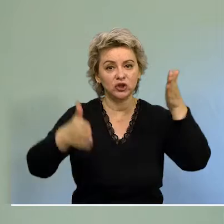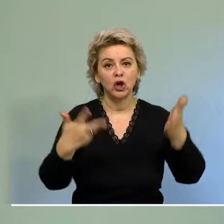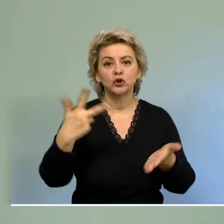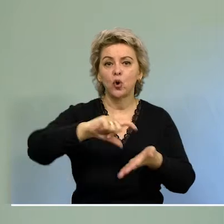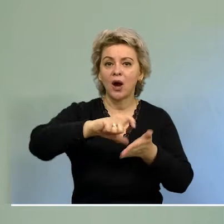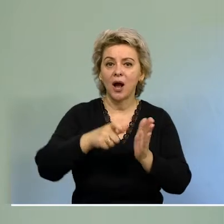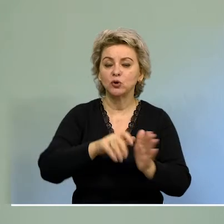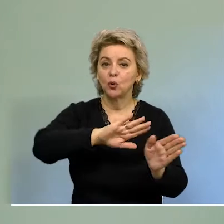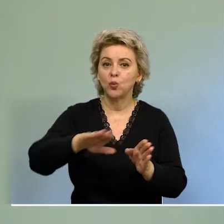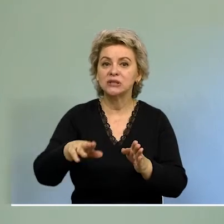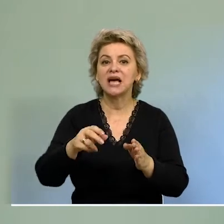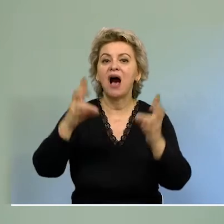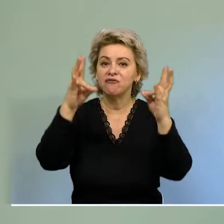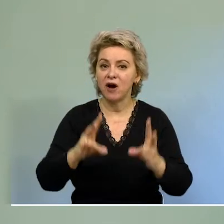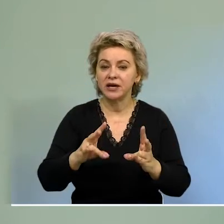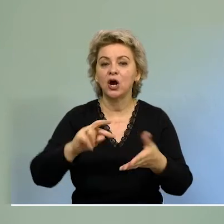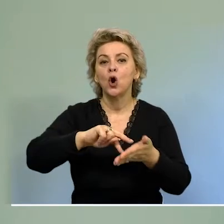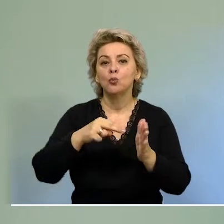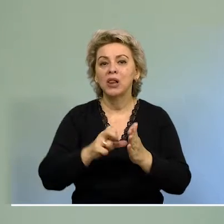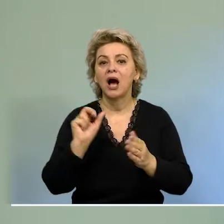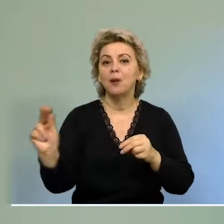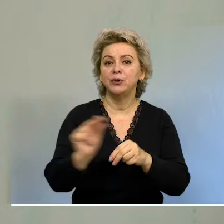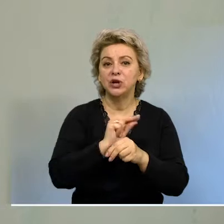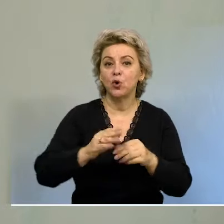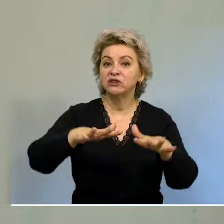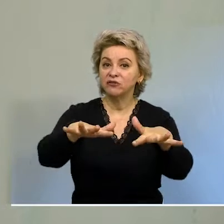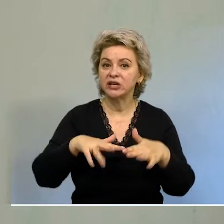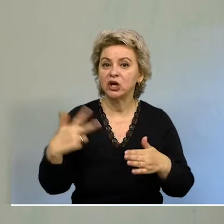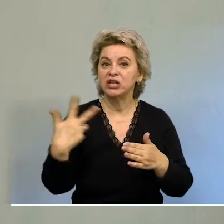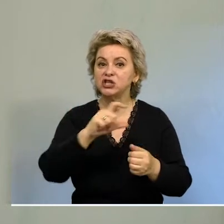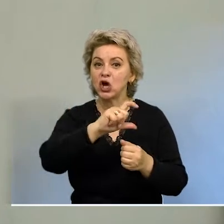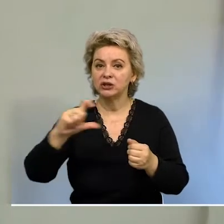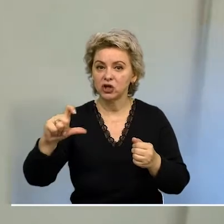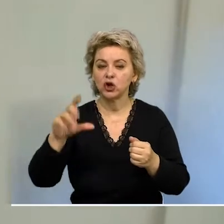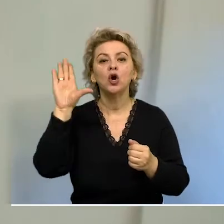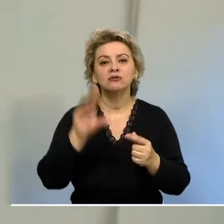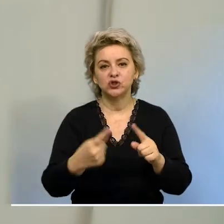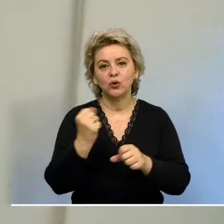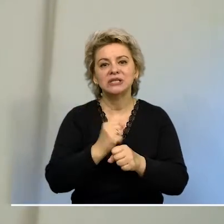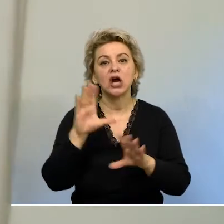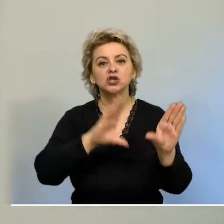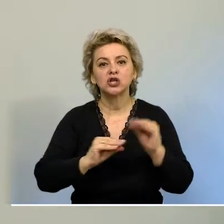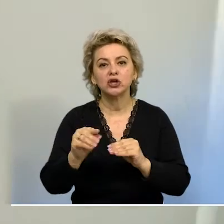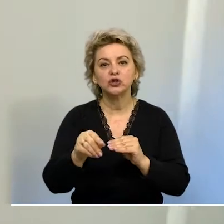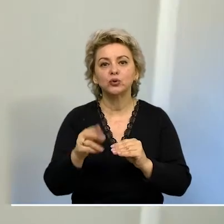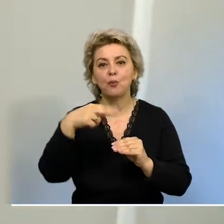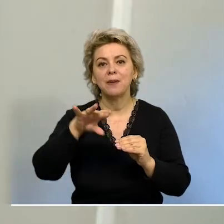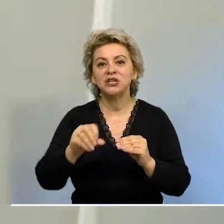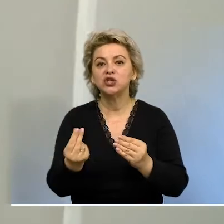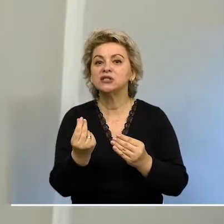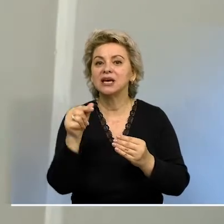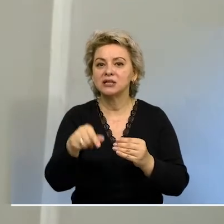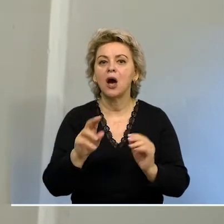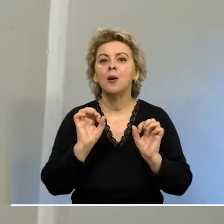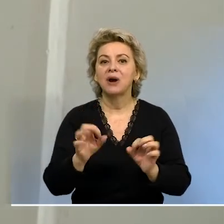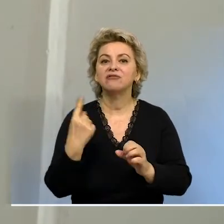потолки, обновить стены в трех кабинетах после коммунальной аварии. В планах и капитальный ремонт фойе на 3-м этаже. Все делается за